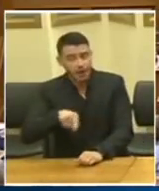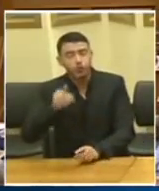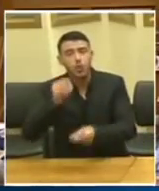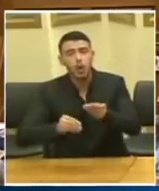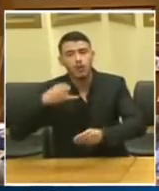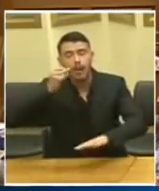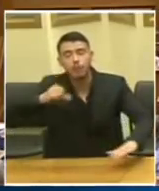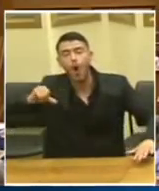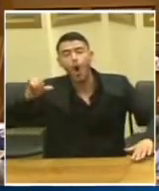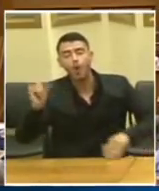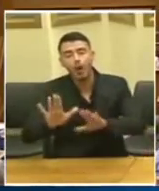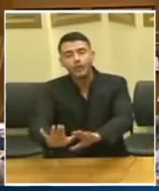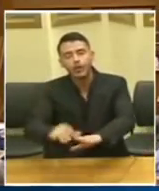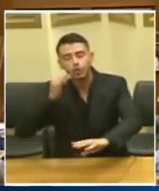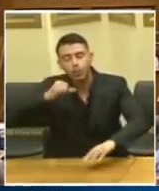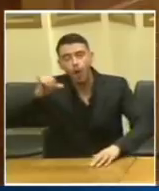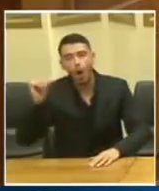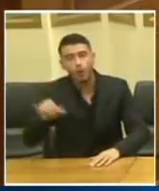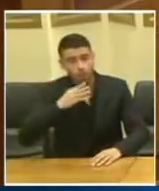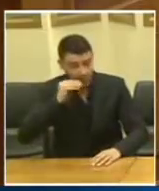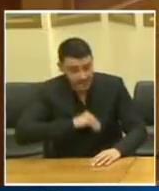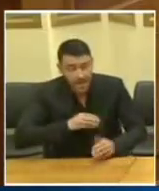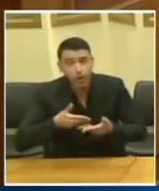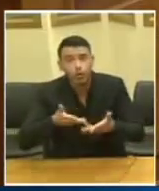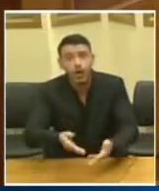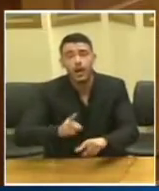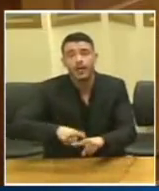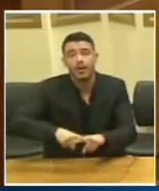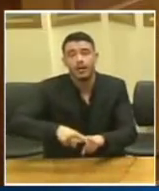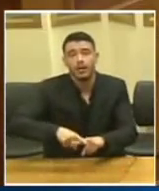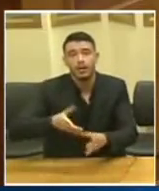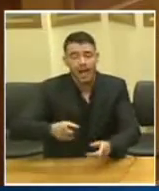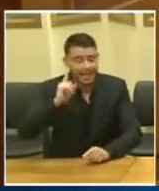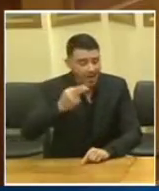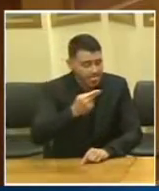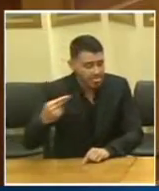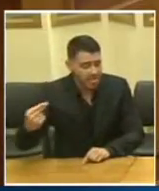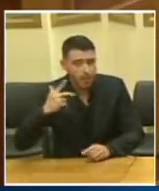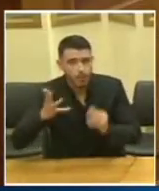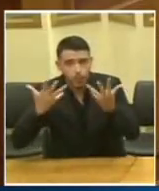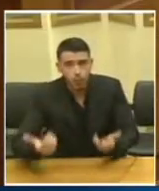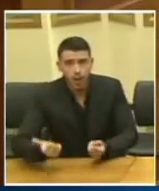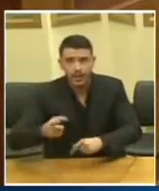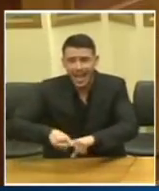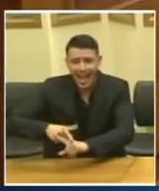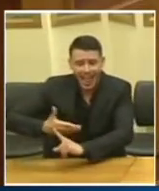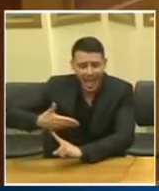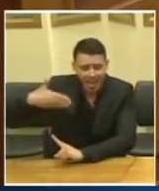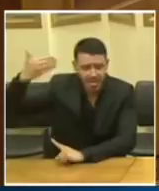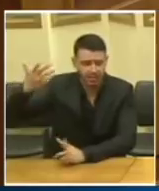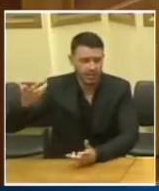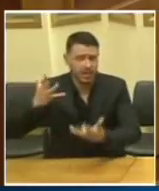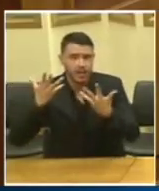Είναι προς το συμφέρον του τόπου να διαιωνίζεται? Είναι στάση εθνική, πατριωτική, σε μια περίοδο μάλιστα που